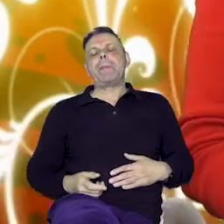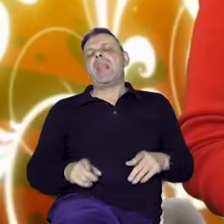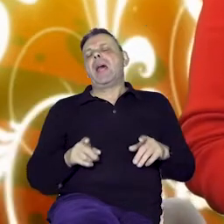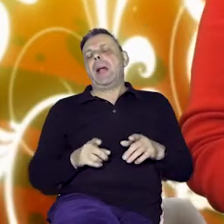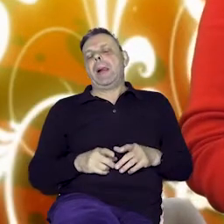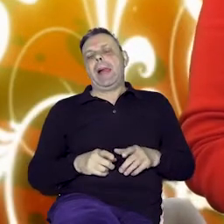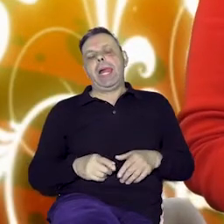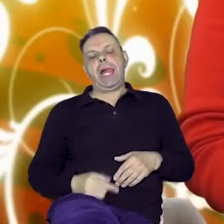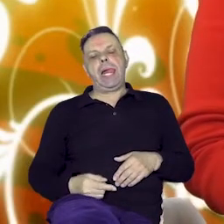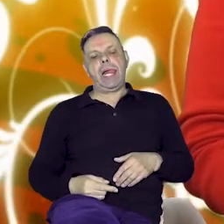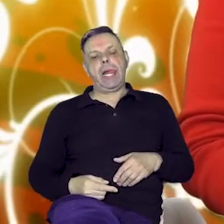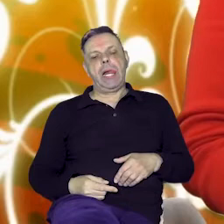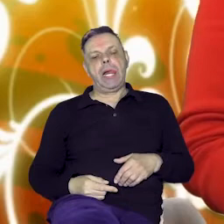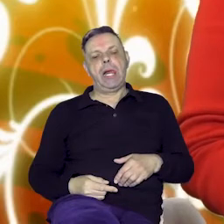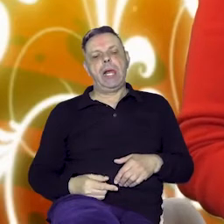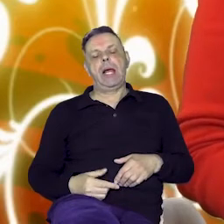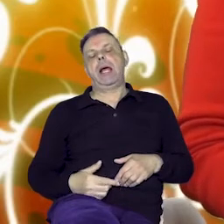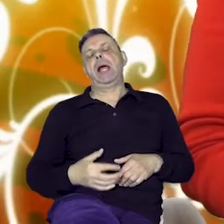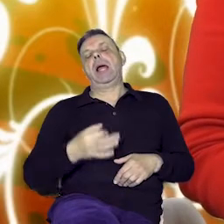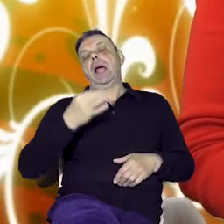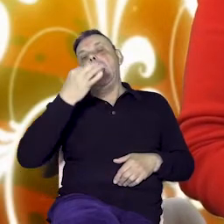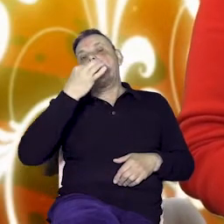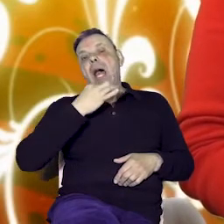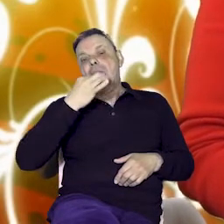što, u stvari, ljekarnici, ako su zaista